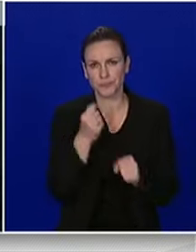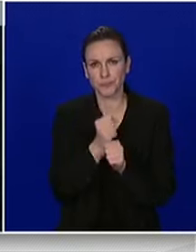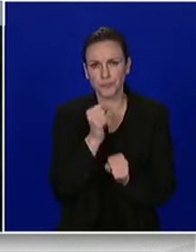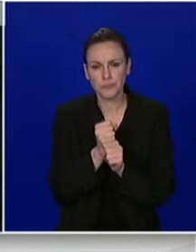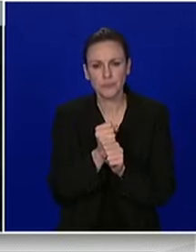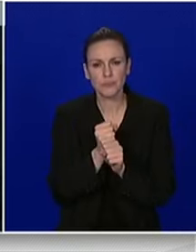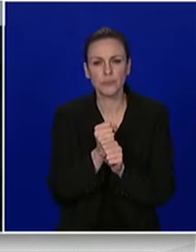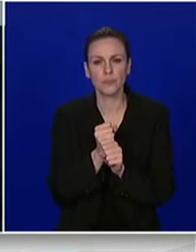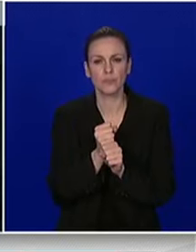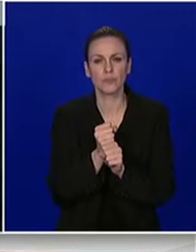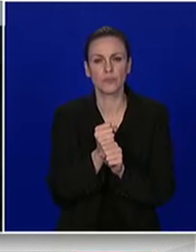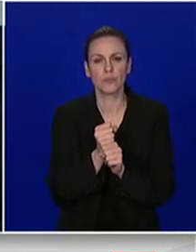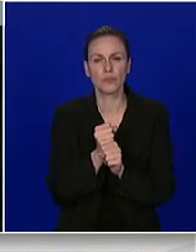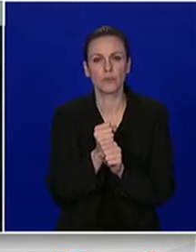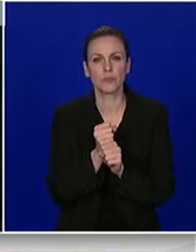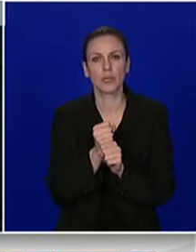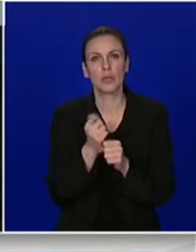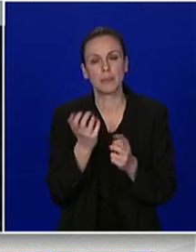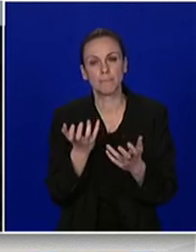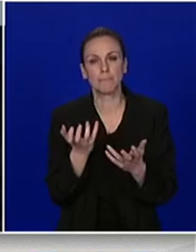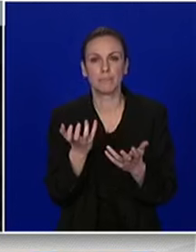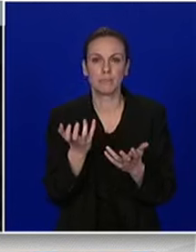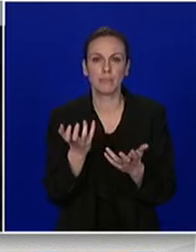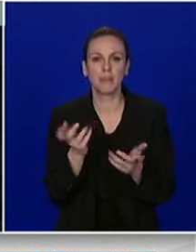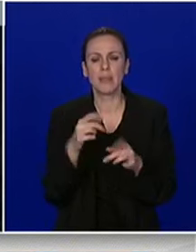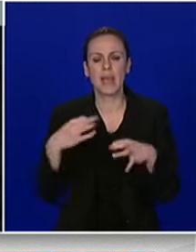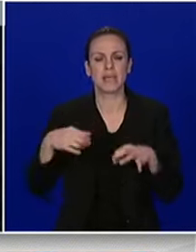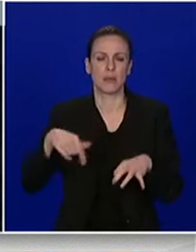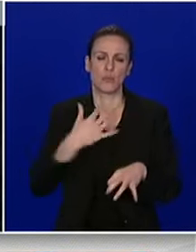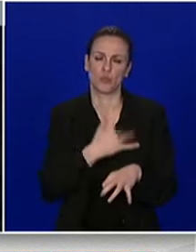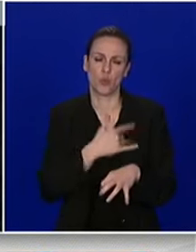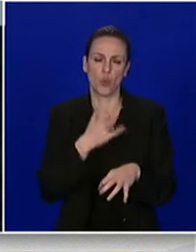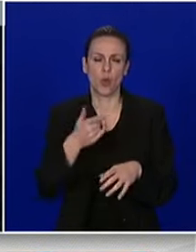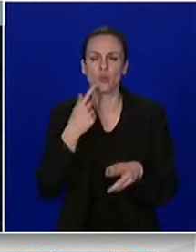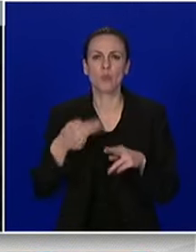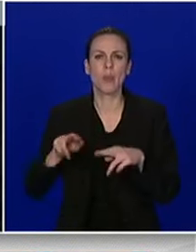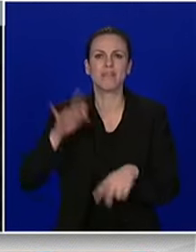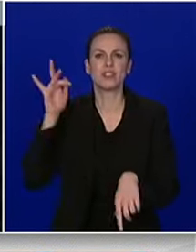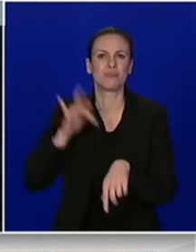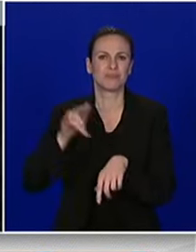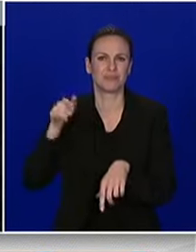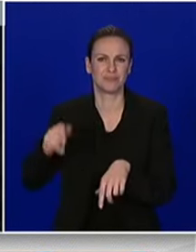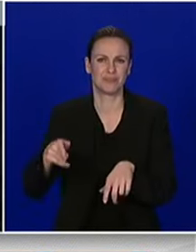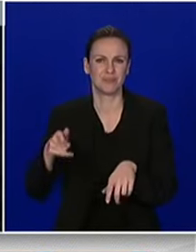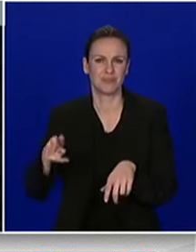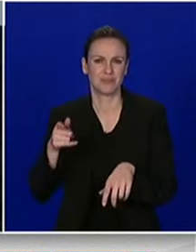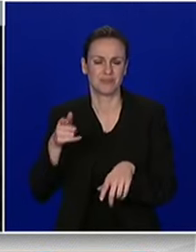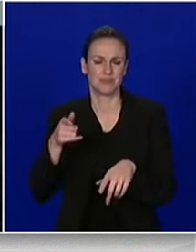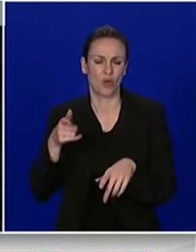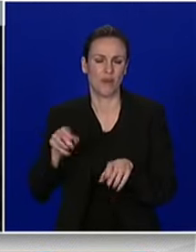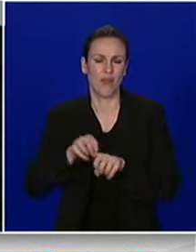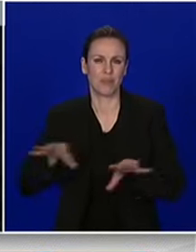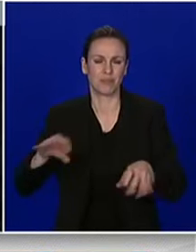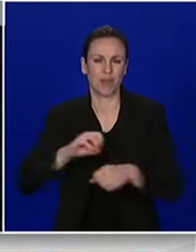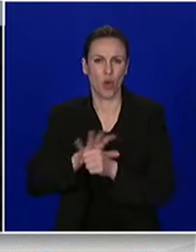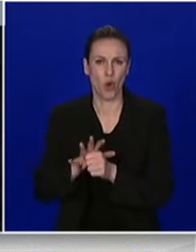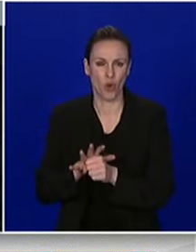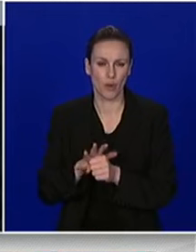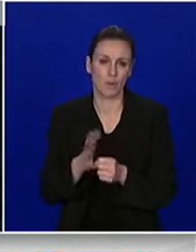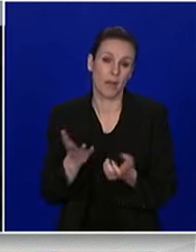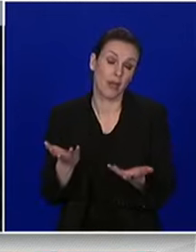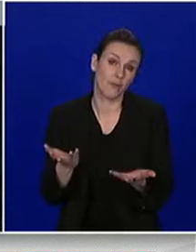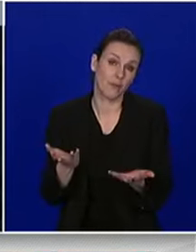su, ako hoćete, ne samo u Hrvatskoj, najviše pogođene ovom pandemijom. Evo,